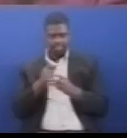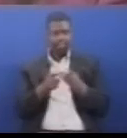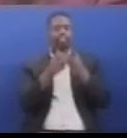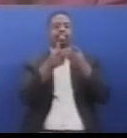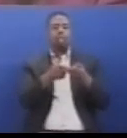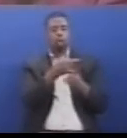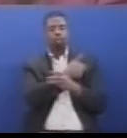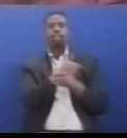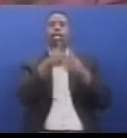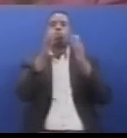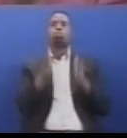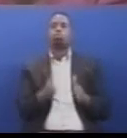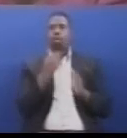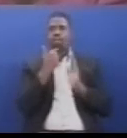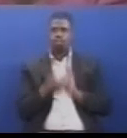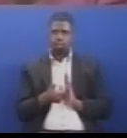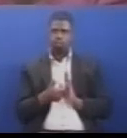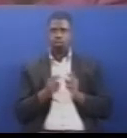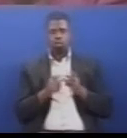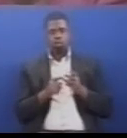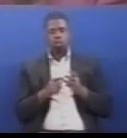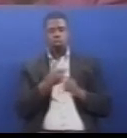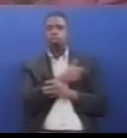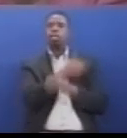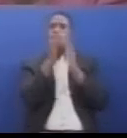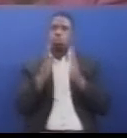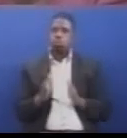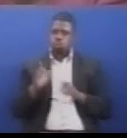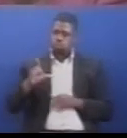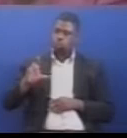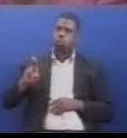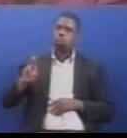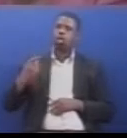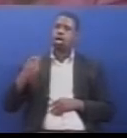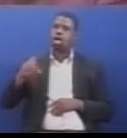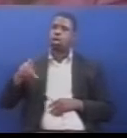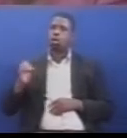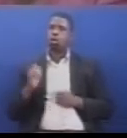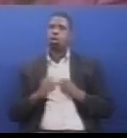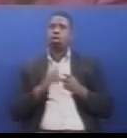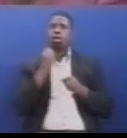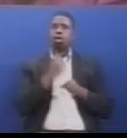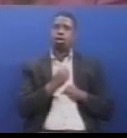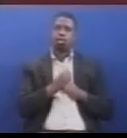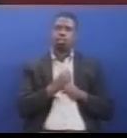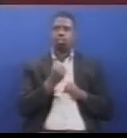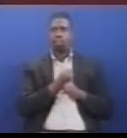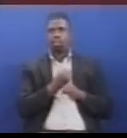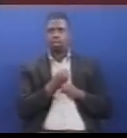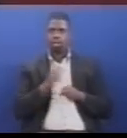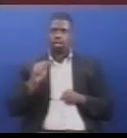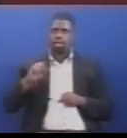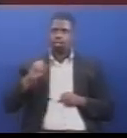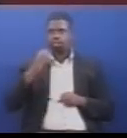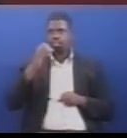kazi iliyofanyika kwa mfano katika hospitali kuu ya Lugalo, kazi zilizofanyika katika Ali Hamis Kempe pale Pemba, kazi